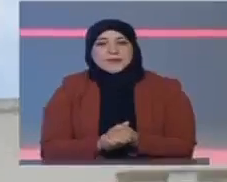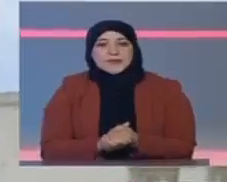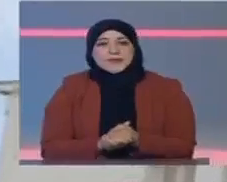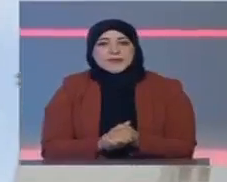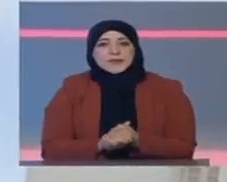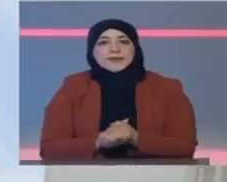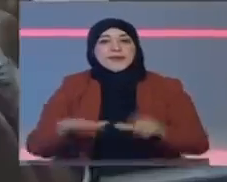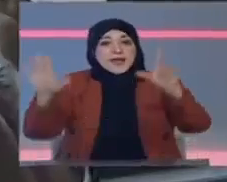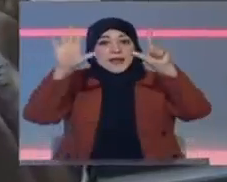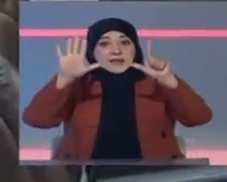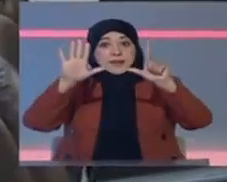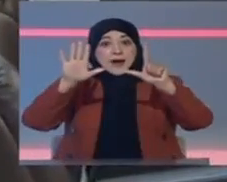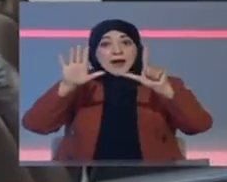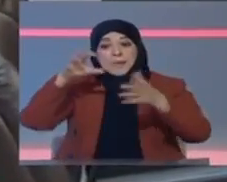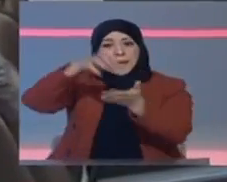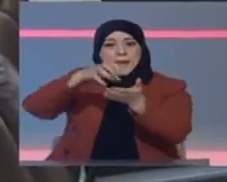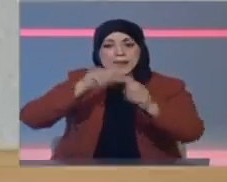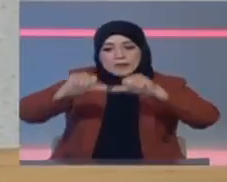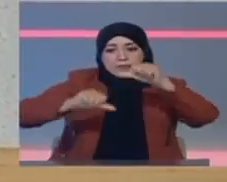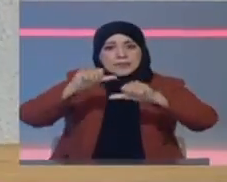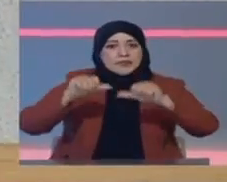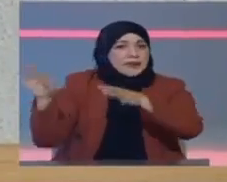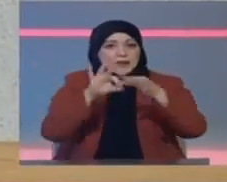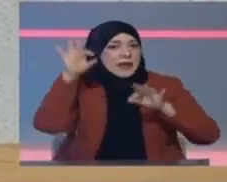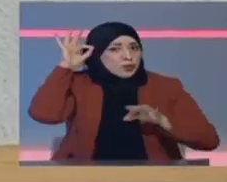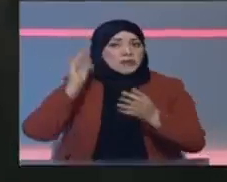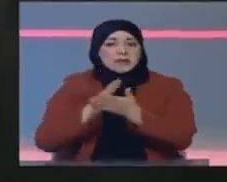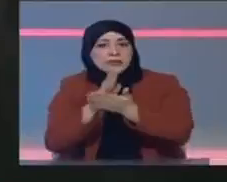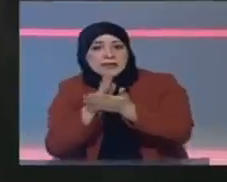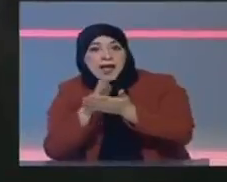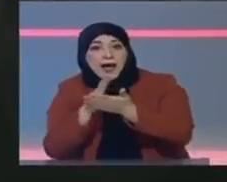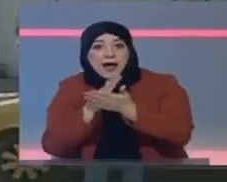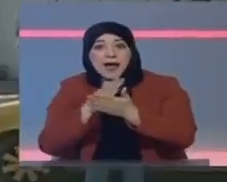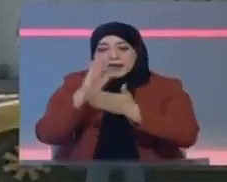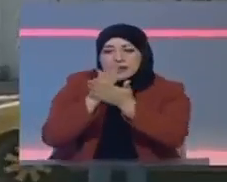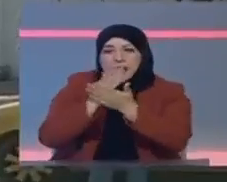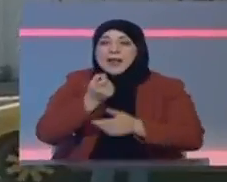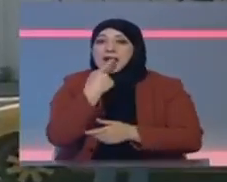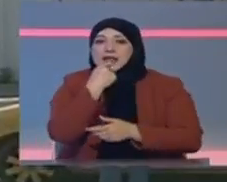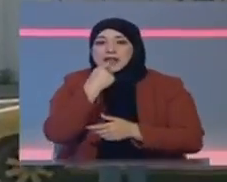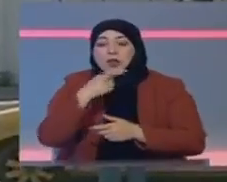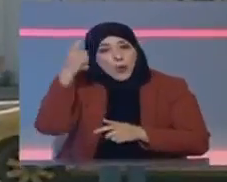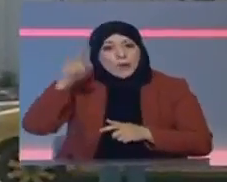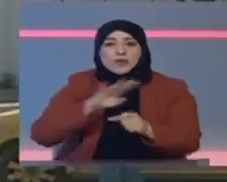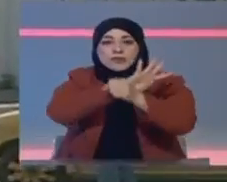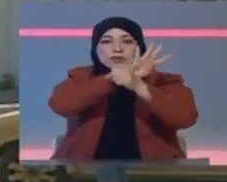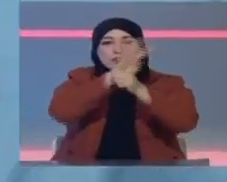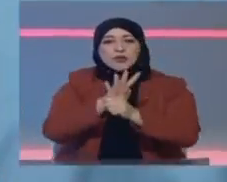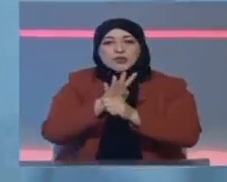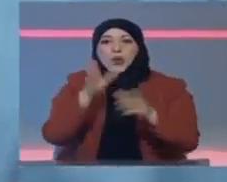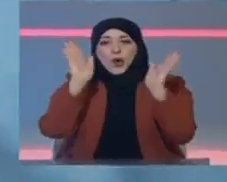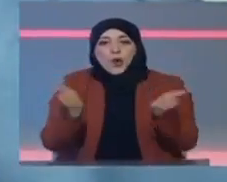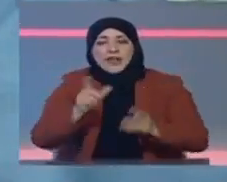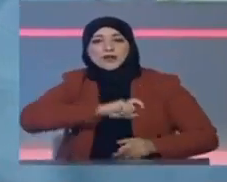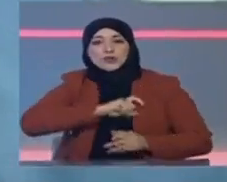سبعه مقابل محليه لصناعه الادويه تبدي استعدادها لصناعه دواء كلوروكين ومخبر المستشفى الجميع فرحه حشاد بسوسه